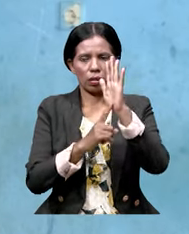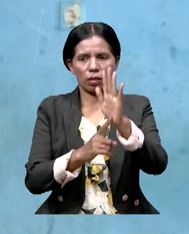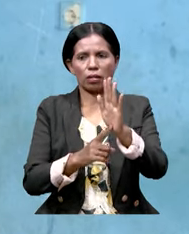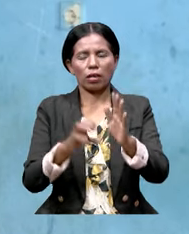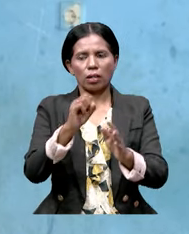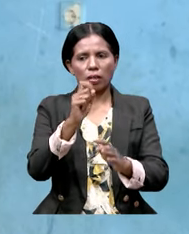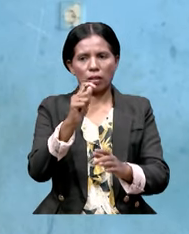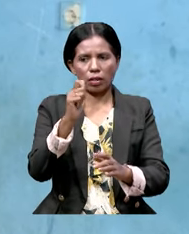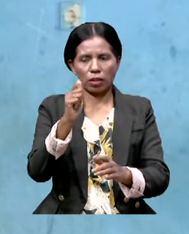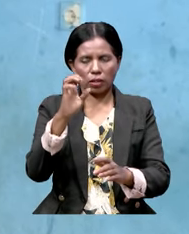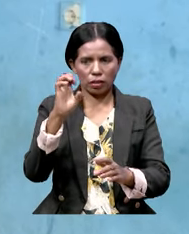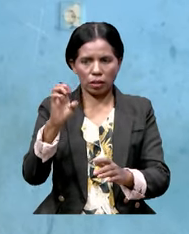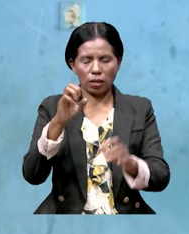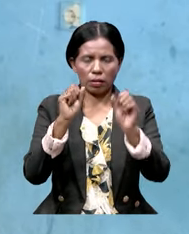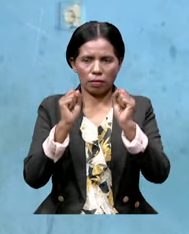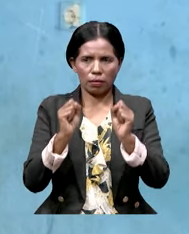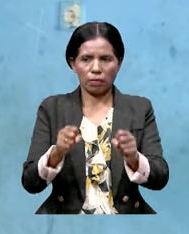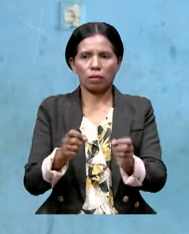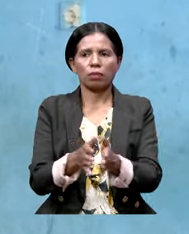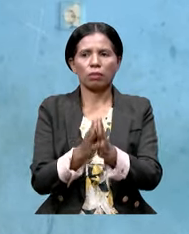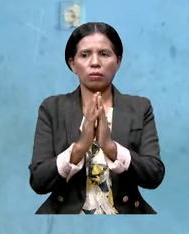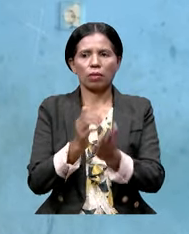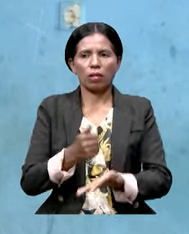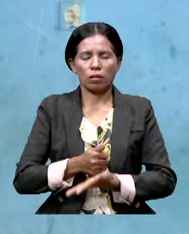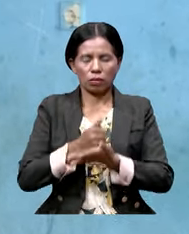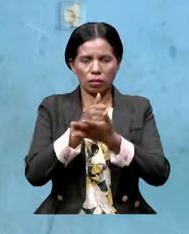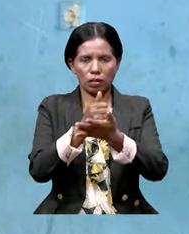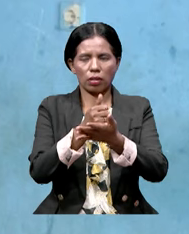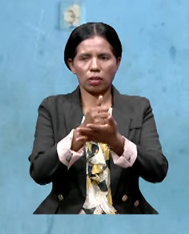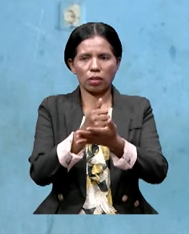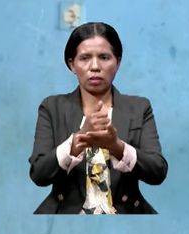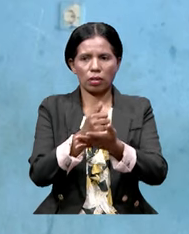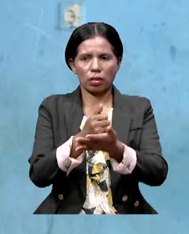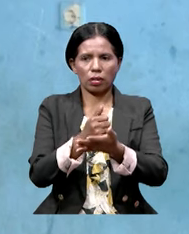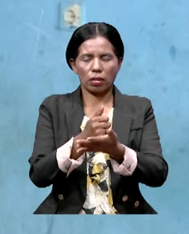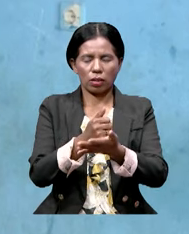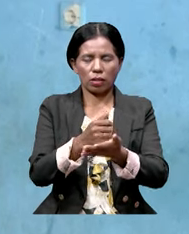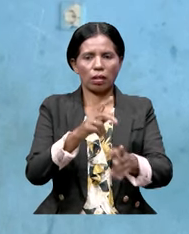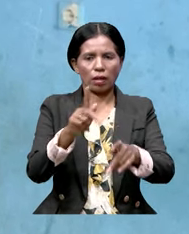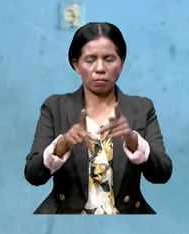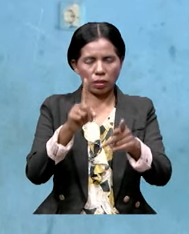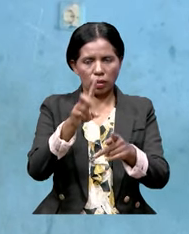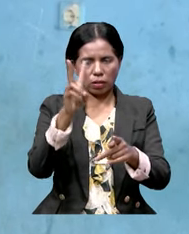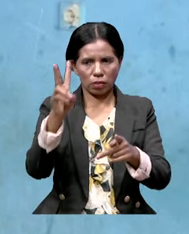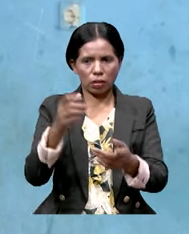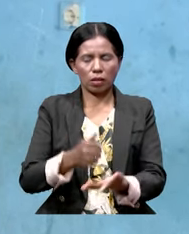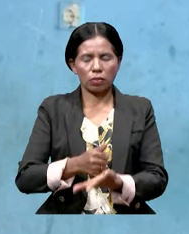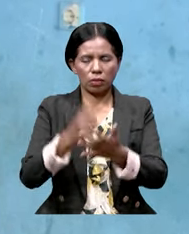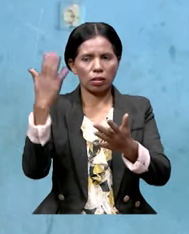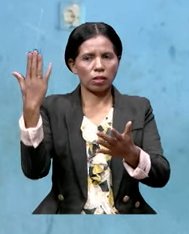estai bele usu apoyo tang teknik ida ruwa tang maya hore apoyo ba ya